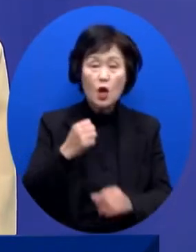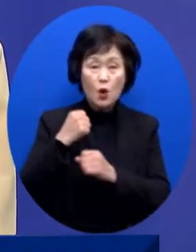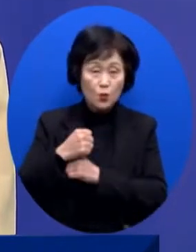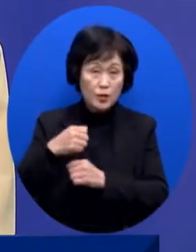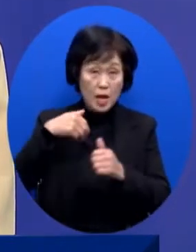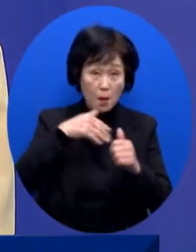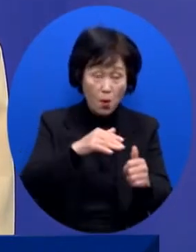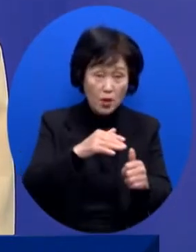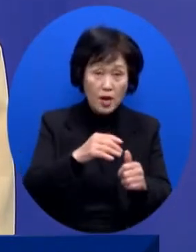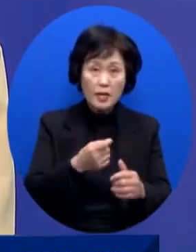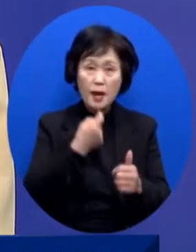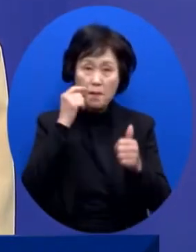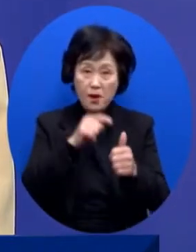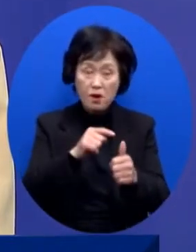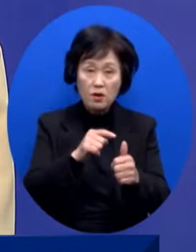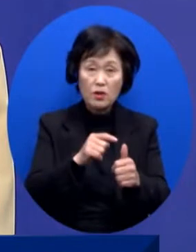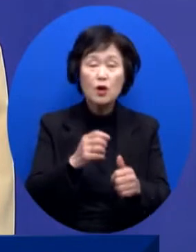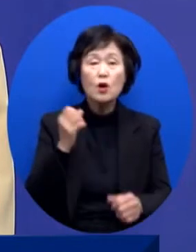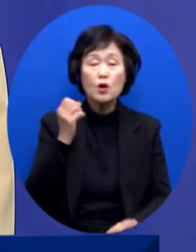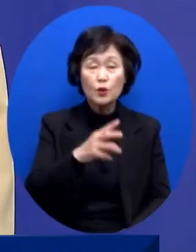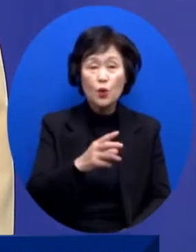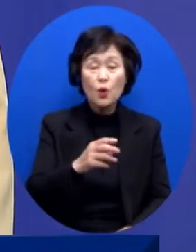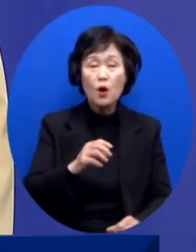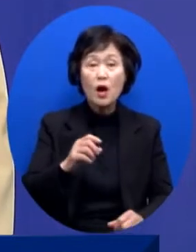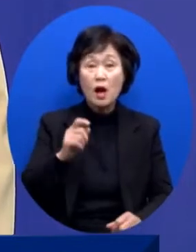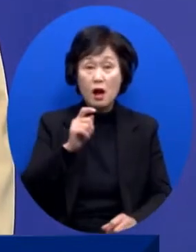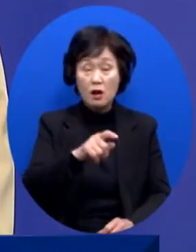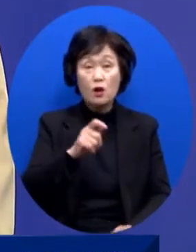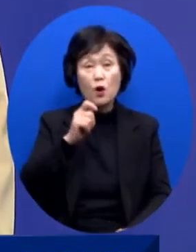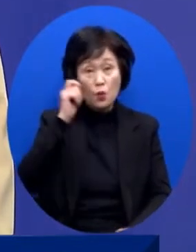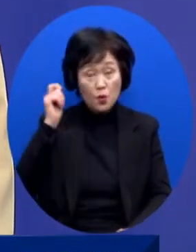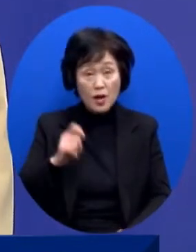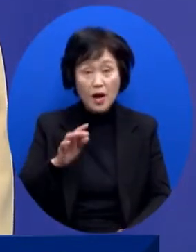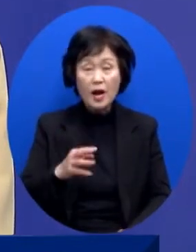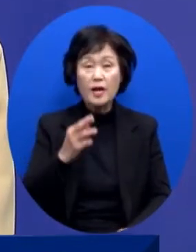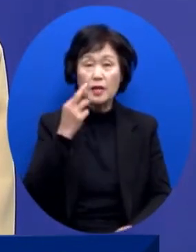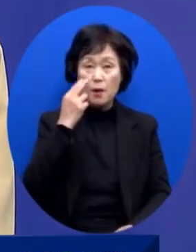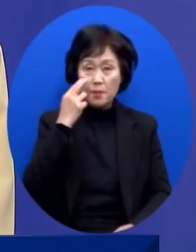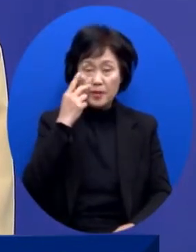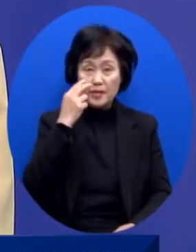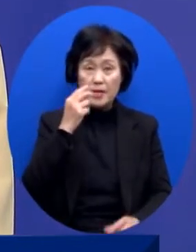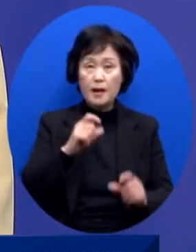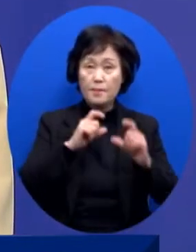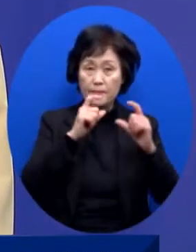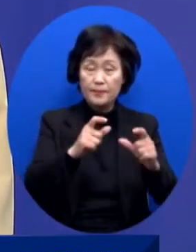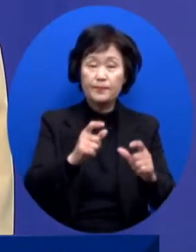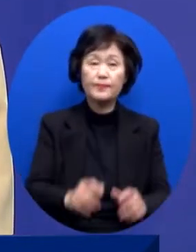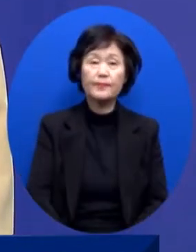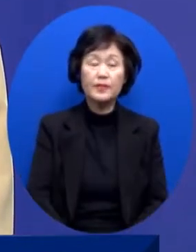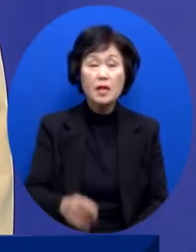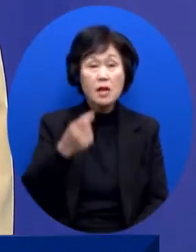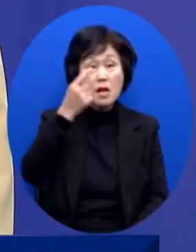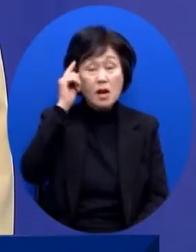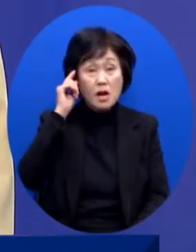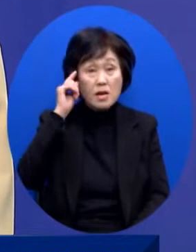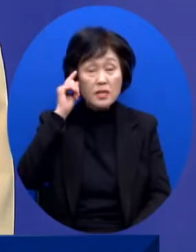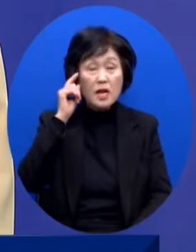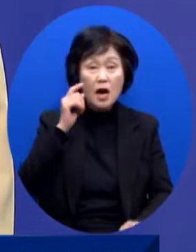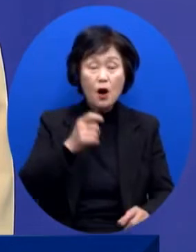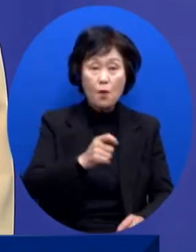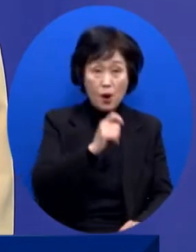우크라이나는 국가 비상사태 선언 을 내고 있습니다 돈가스 에서는 정부군과 7 러시아 세력의 교전으로